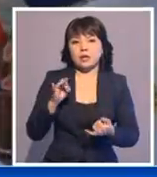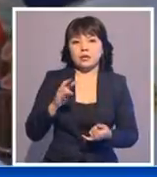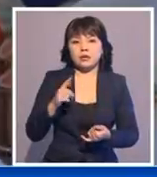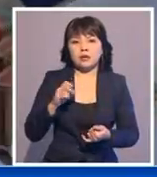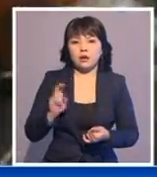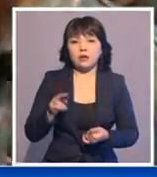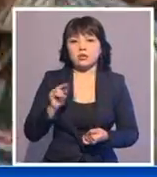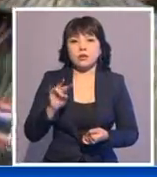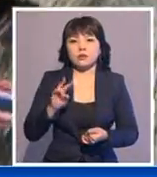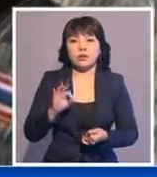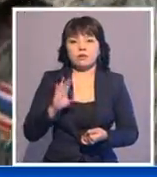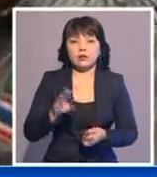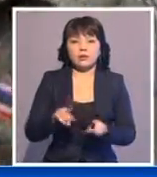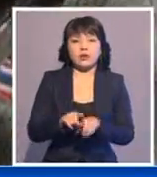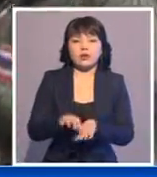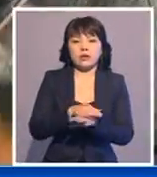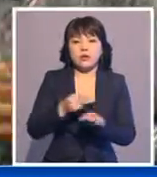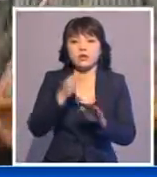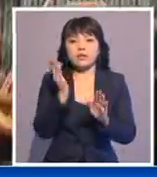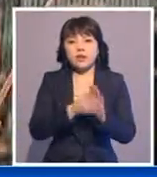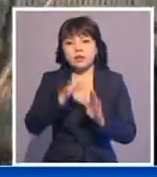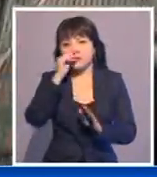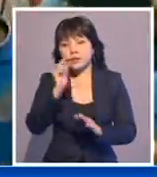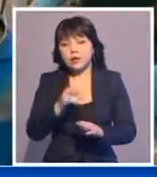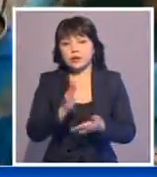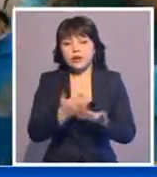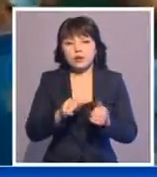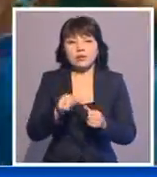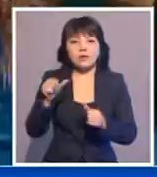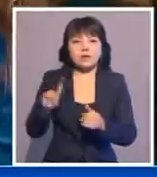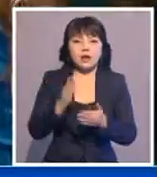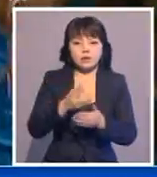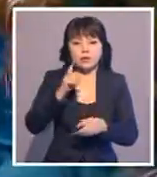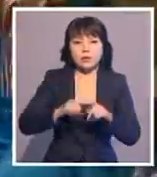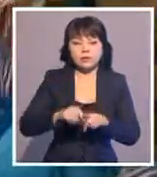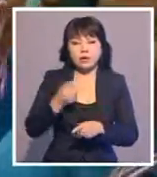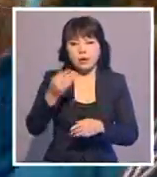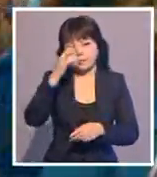Инглак Чинават жемқорлық үшін айыпталған және биліктен аластатылған туған ағасына ел басқартып отыр.